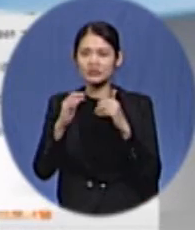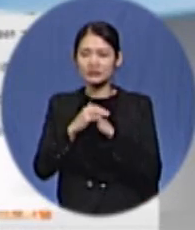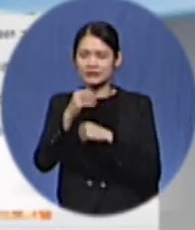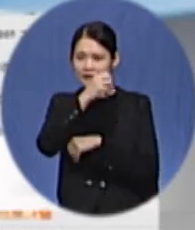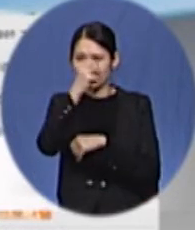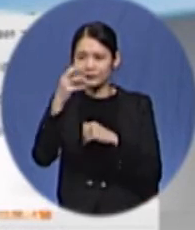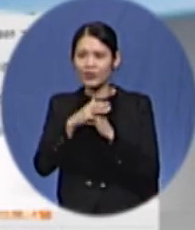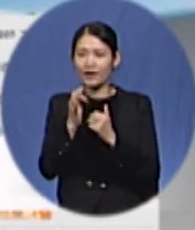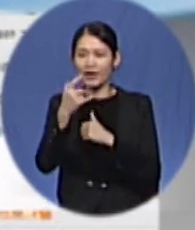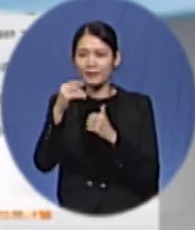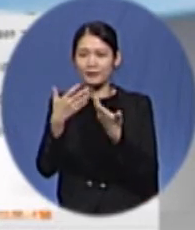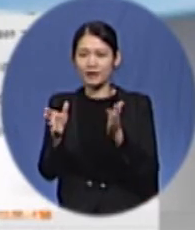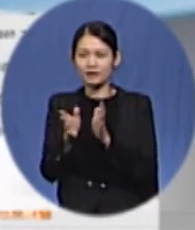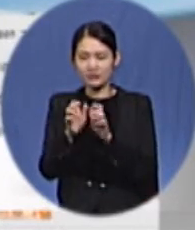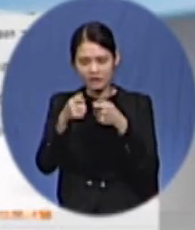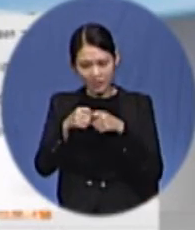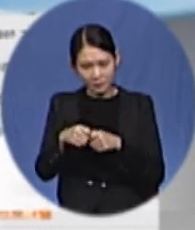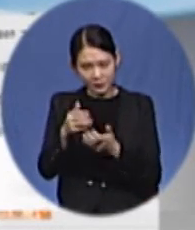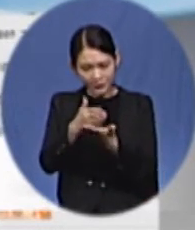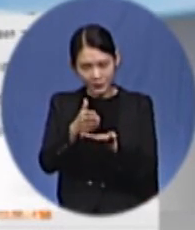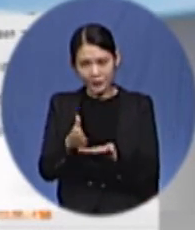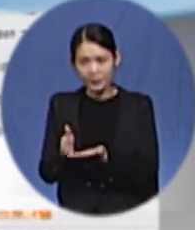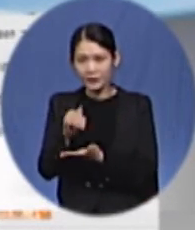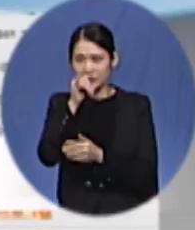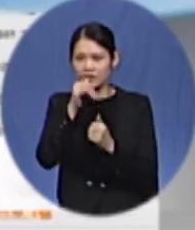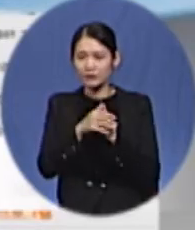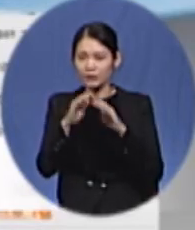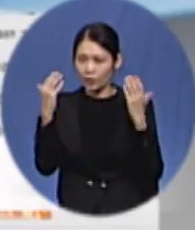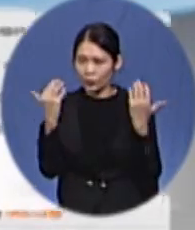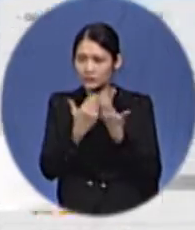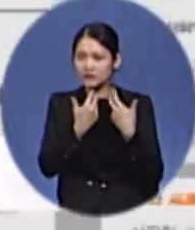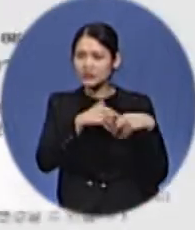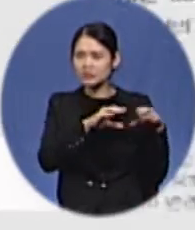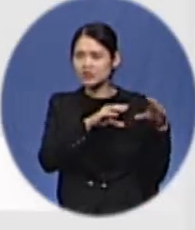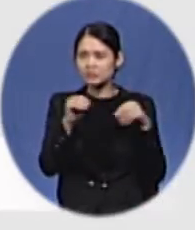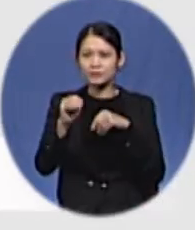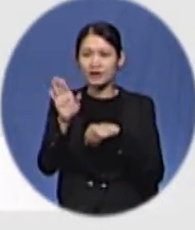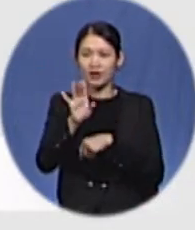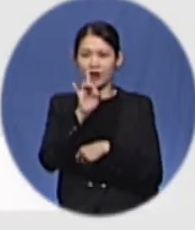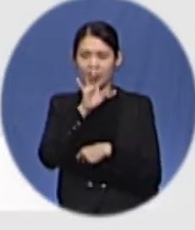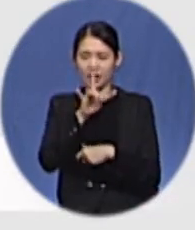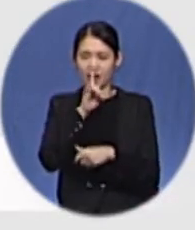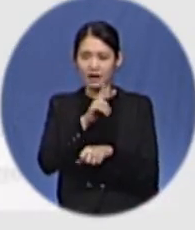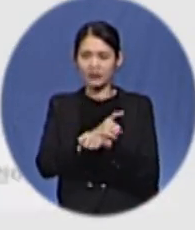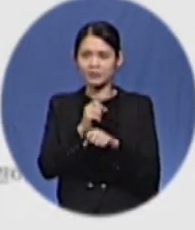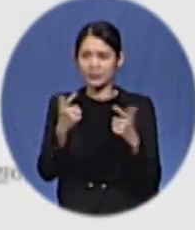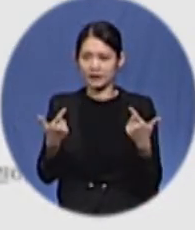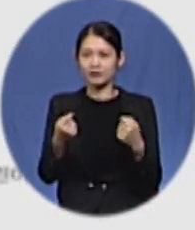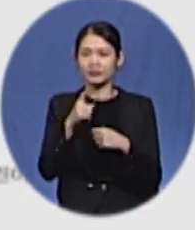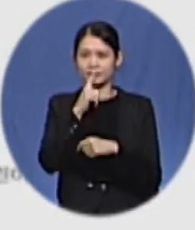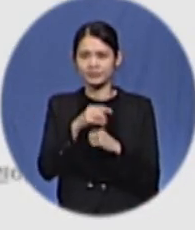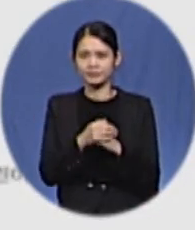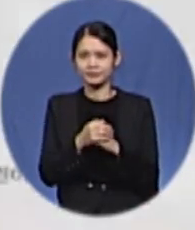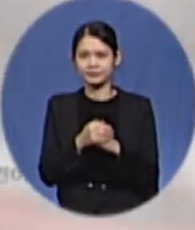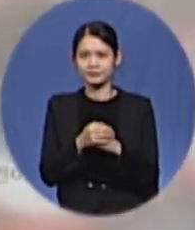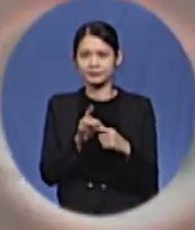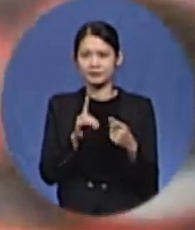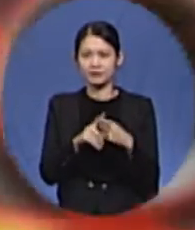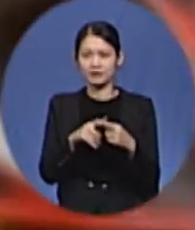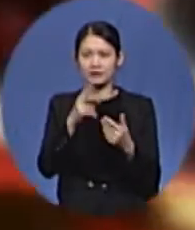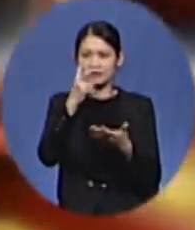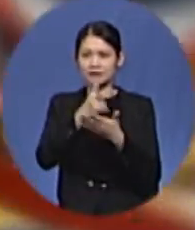기준을 세분화해놓고 있다며 모든 기구를 일률적으로 금지하는 것은 아니라고 말했습니다. 한편